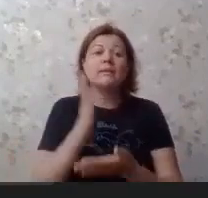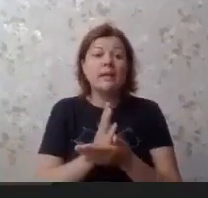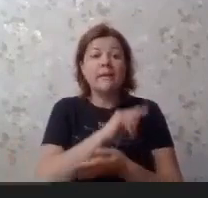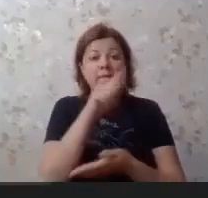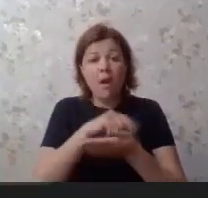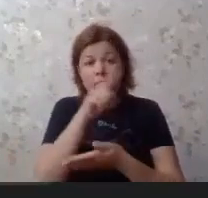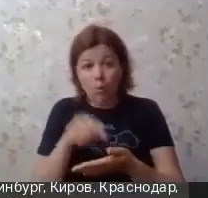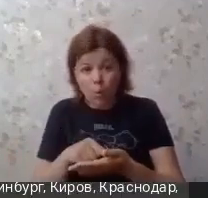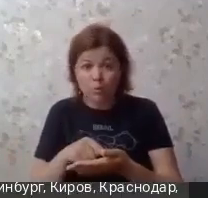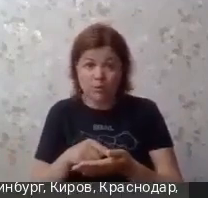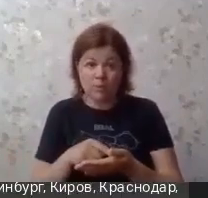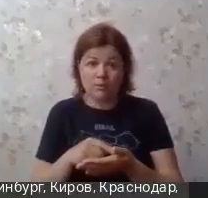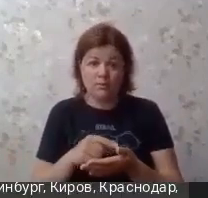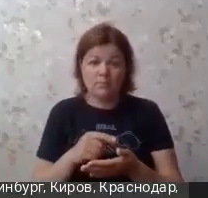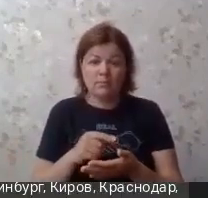у слушателей.